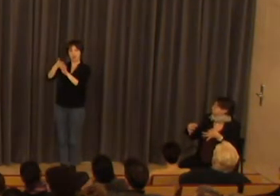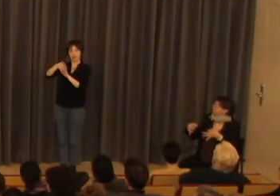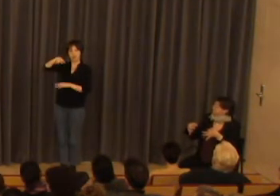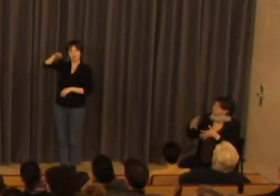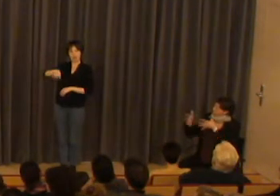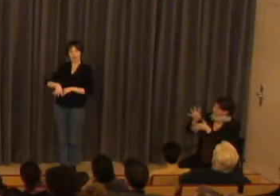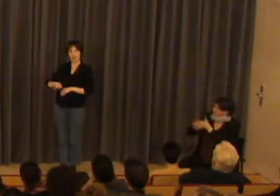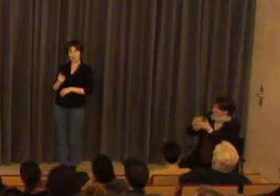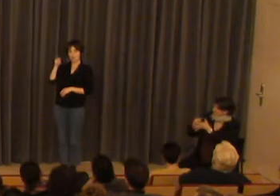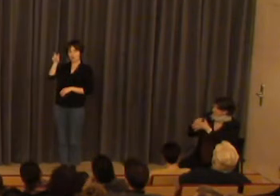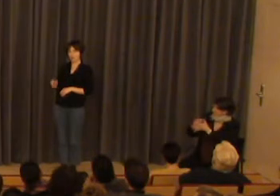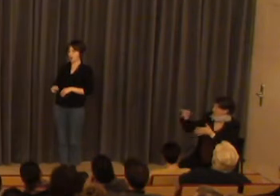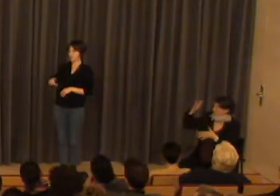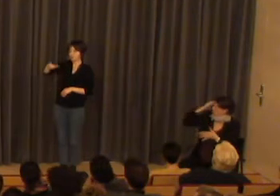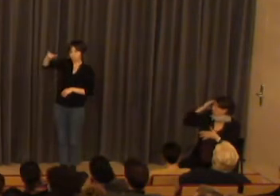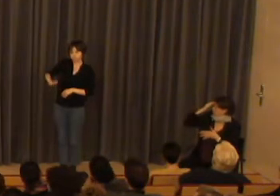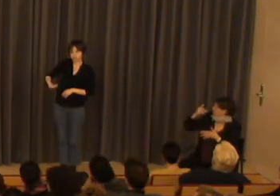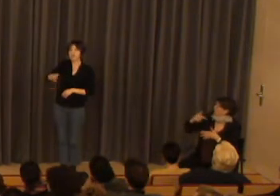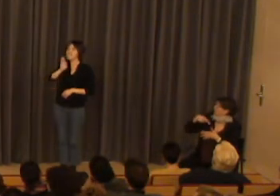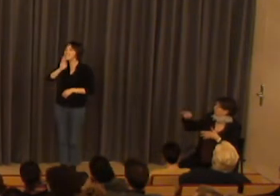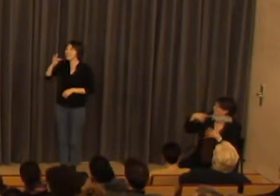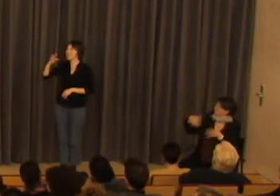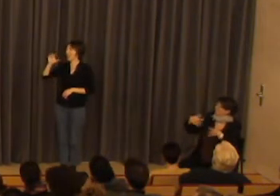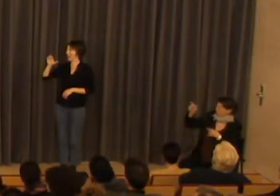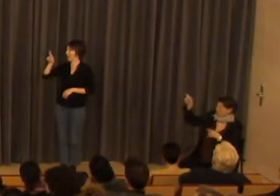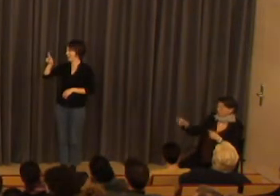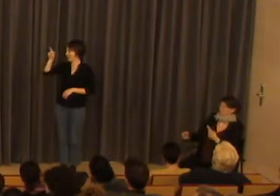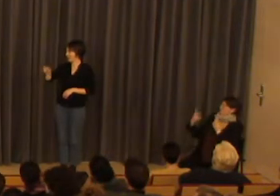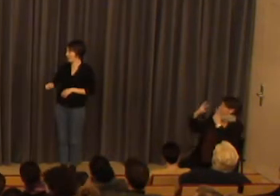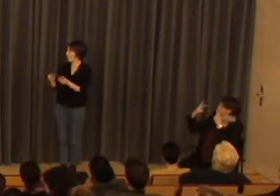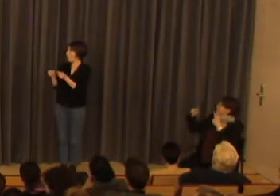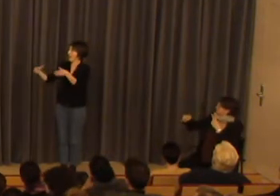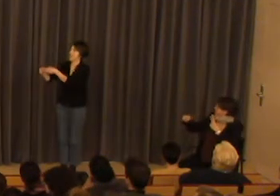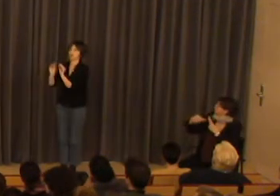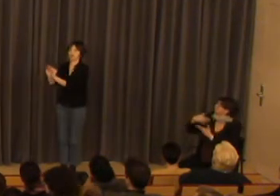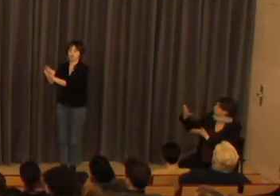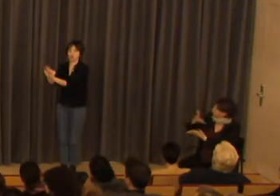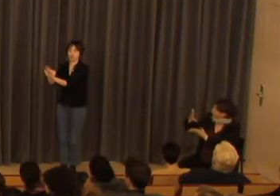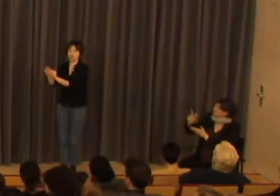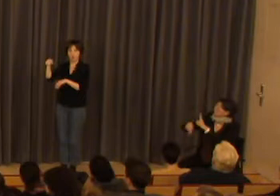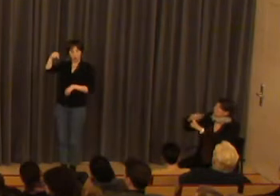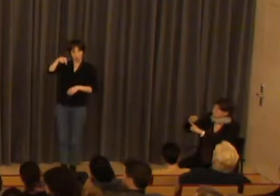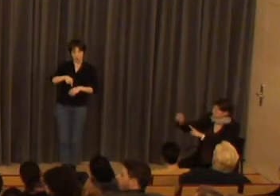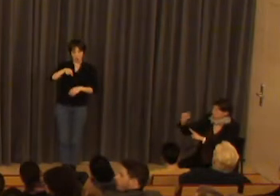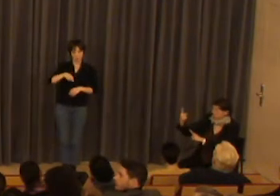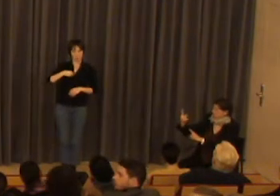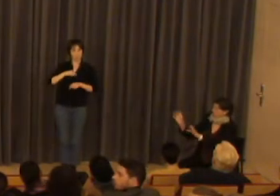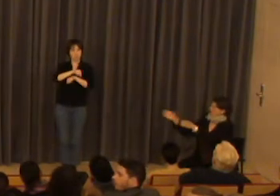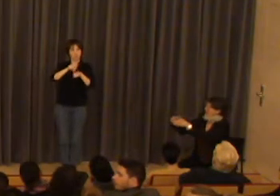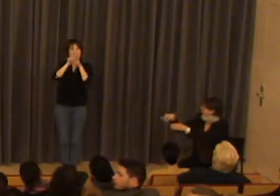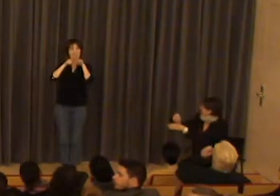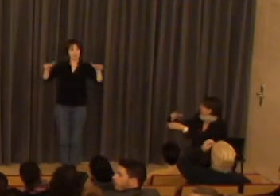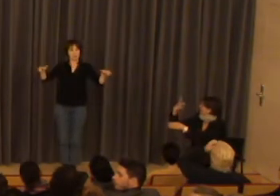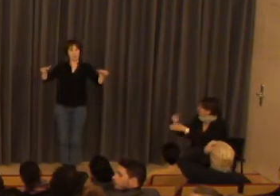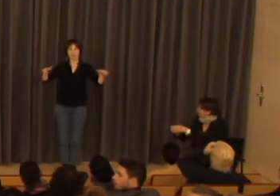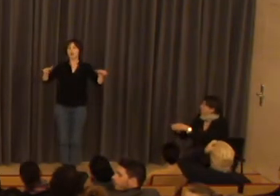rellevants ha estat el professor Quer i el seu equip. Avui, des de Política Lingüística,